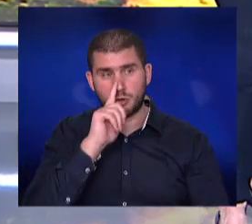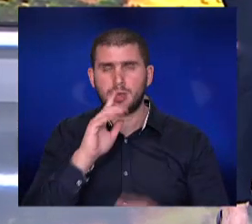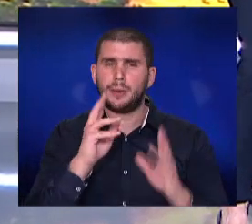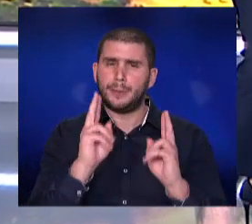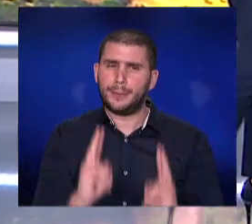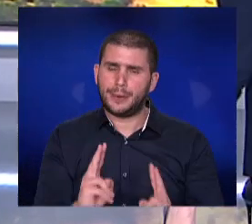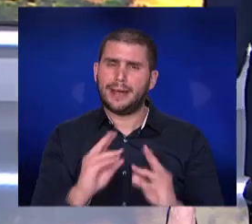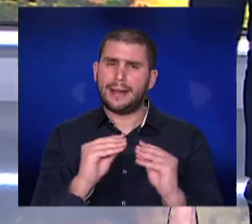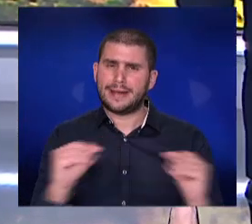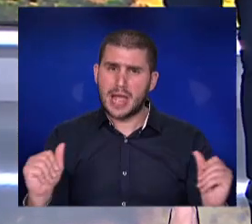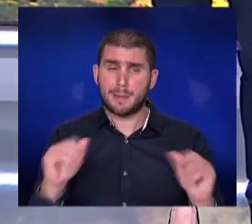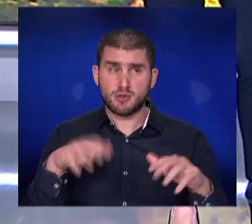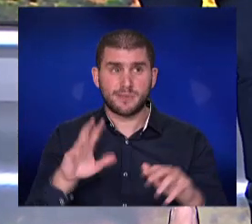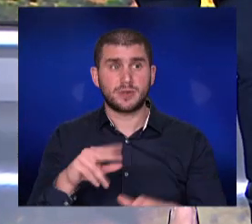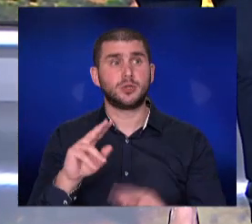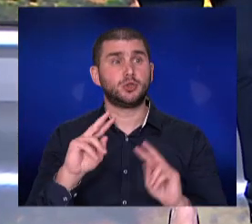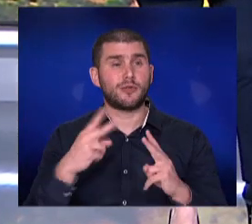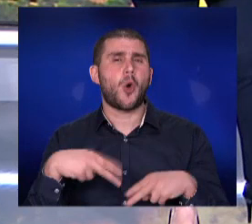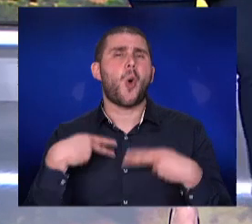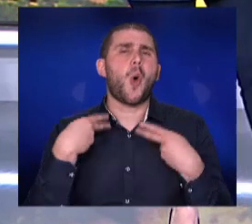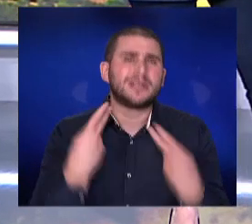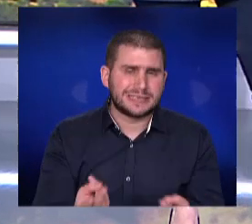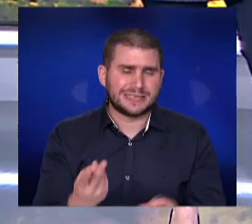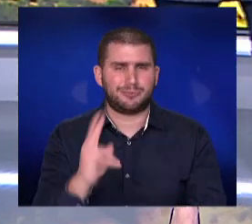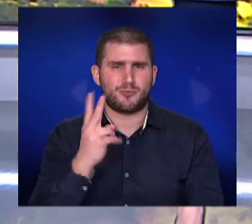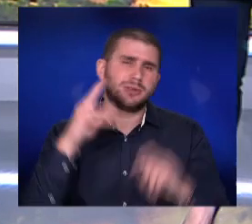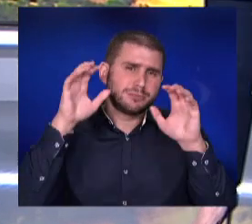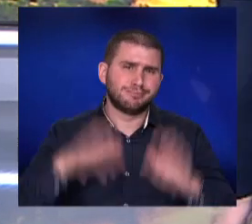איזושהי רגיעה בגשמים, והם חוזרים שוב פעם ביום